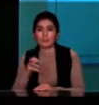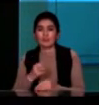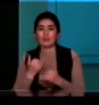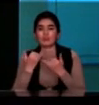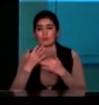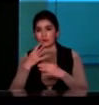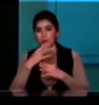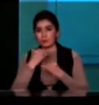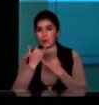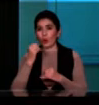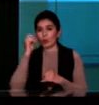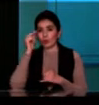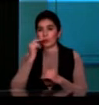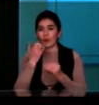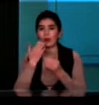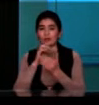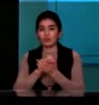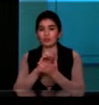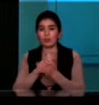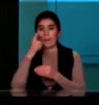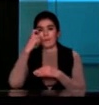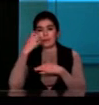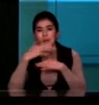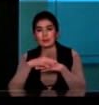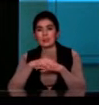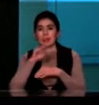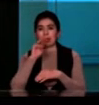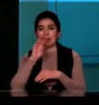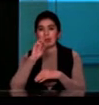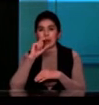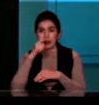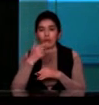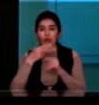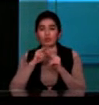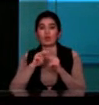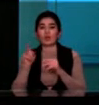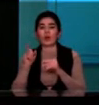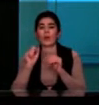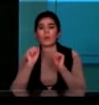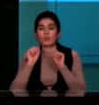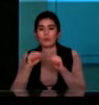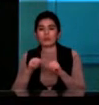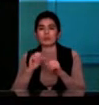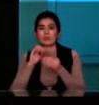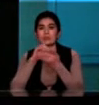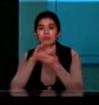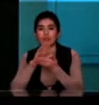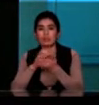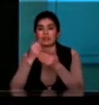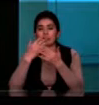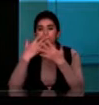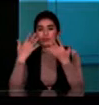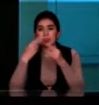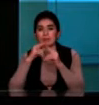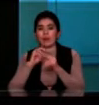Сегодня мы с вами на уроке ознакомимся с понятиями тега, с помощью которого можно располагать изображение